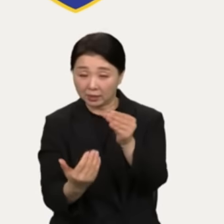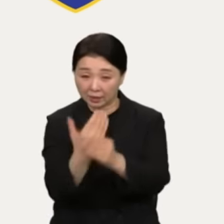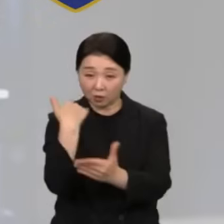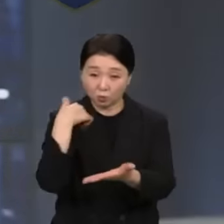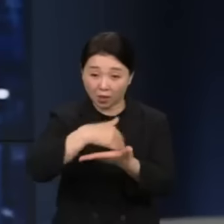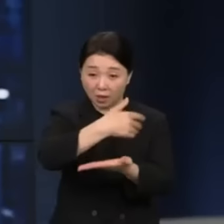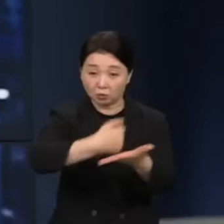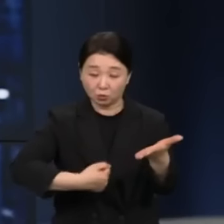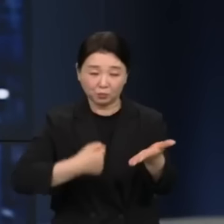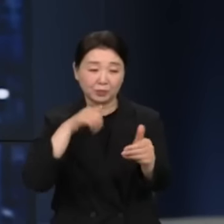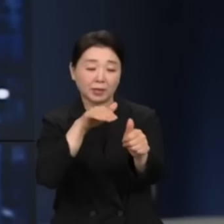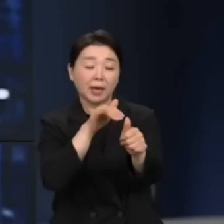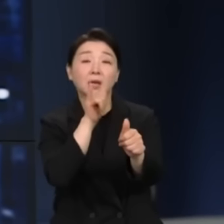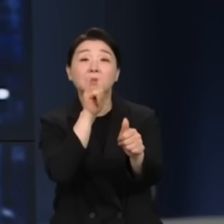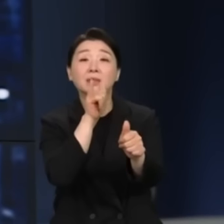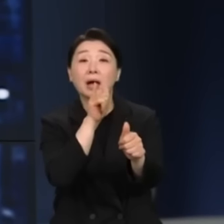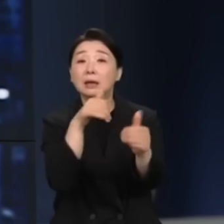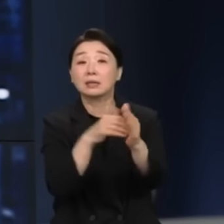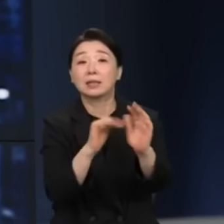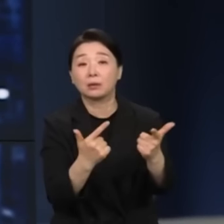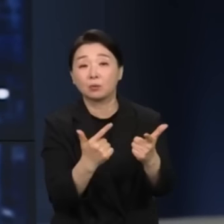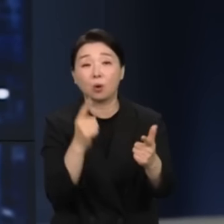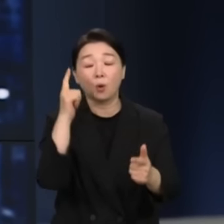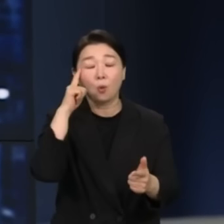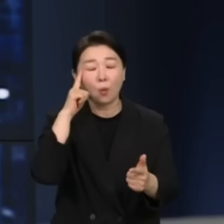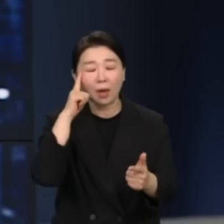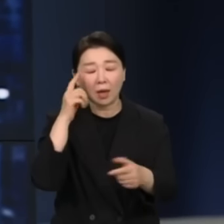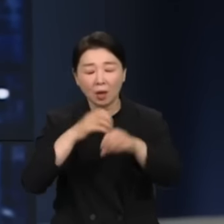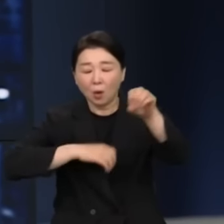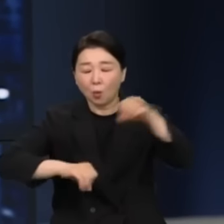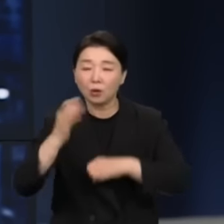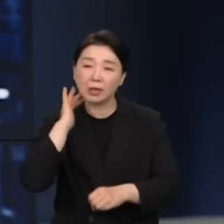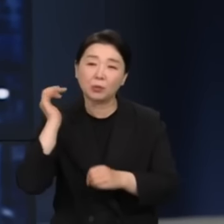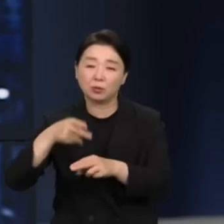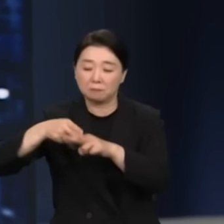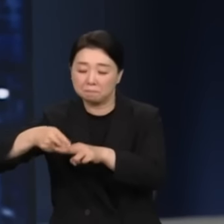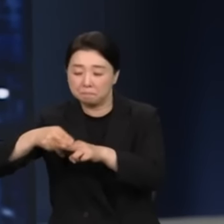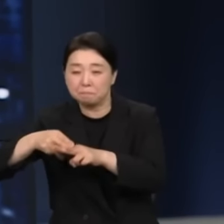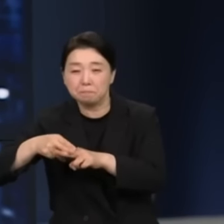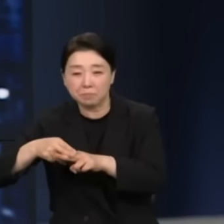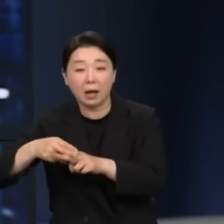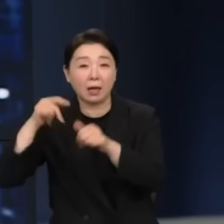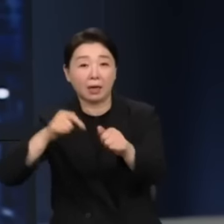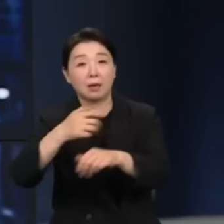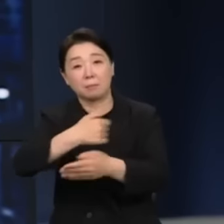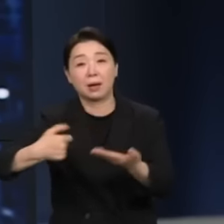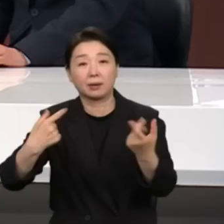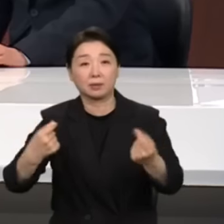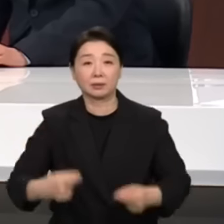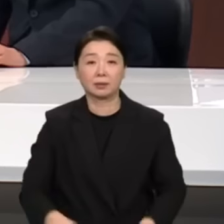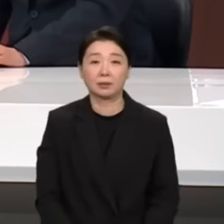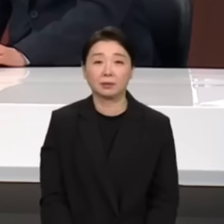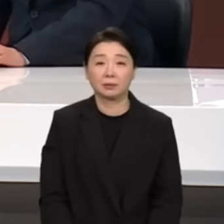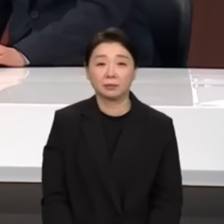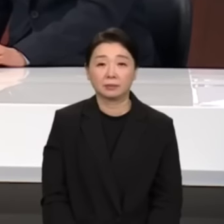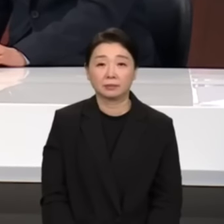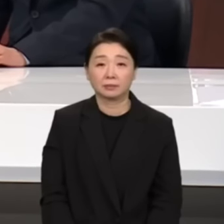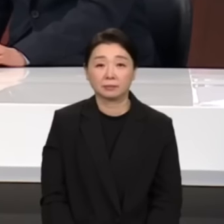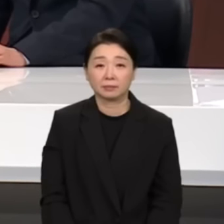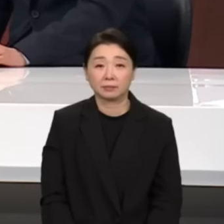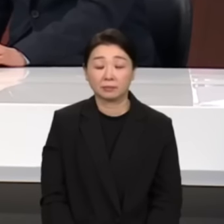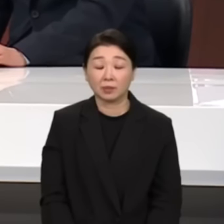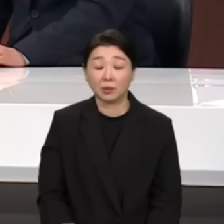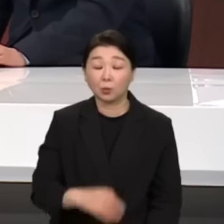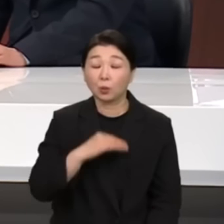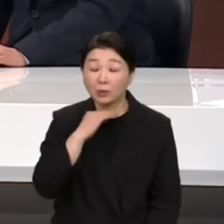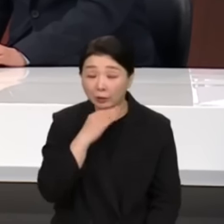회수에 개입했다. 이 정도가 아니라 오히려 주도한 것으로 보이는 정황일 수 있습니다. 네, 알겠습니다. 유선희 기자와는 잠시 뒤